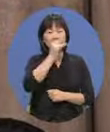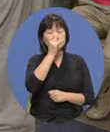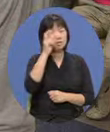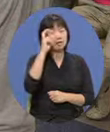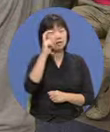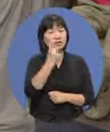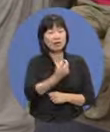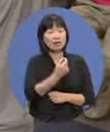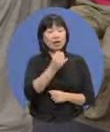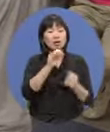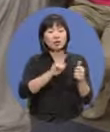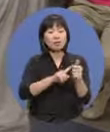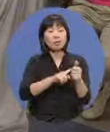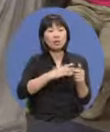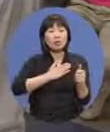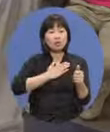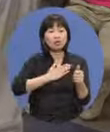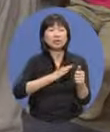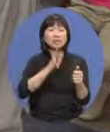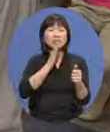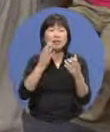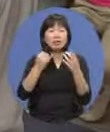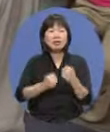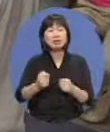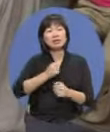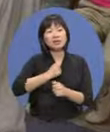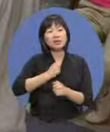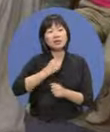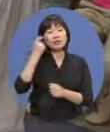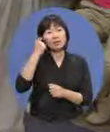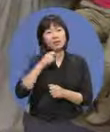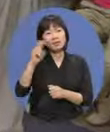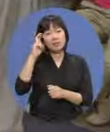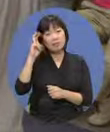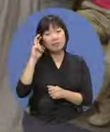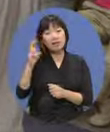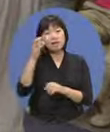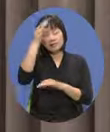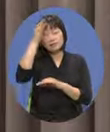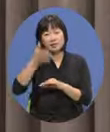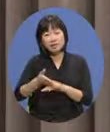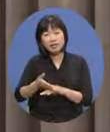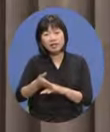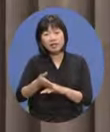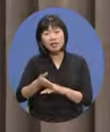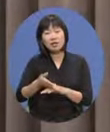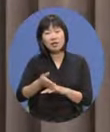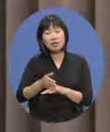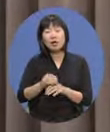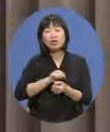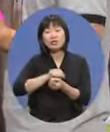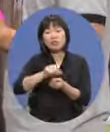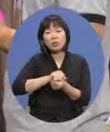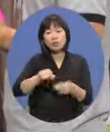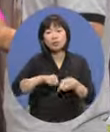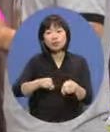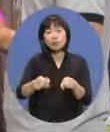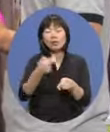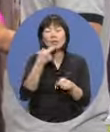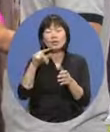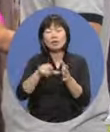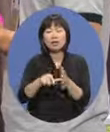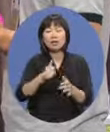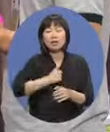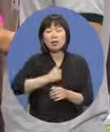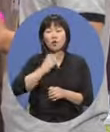같아. 여보 알았어. 정말 많이 답답했을 것 같아. 미안해. 좀 적극적으로. 청소 안 하고 그랬을 때